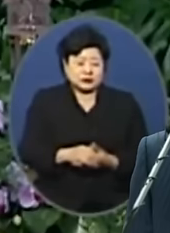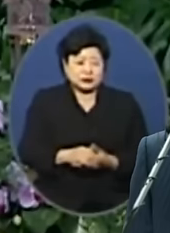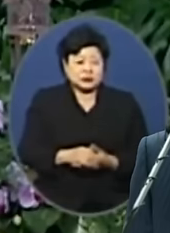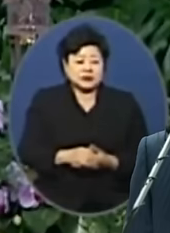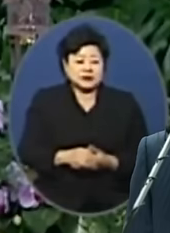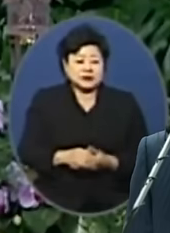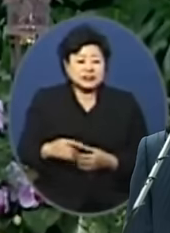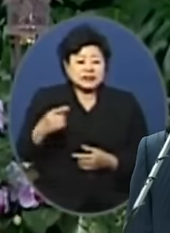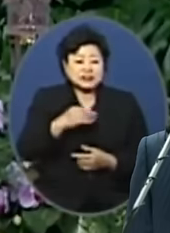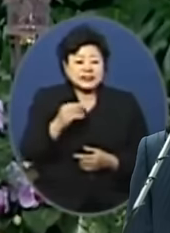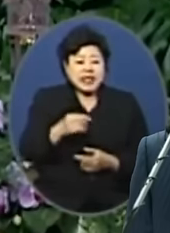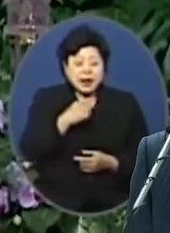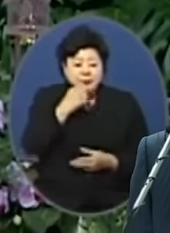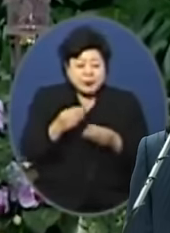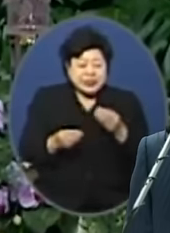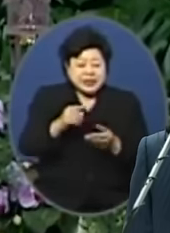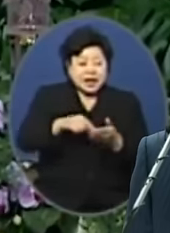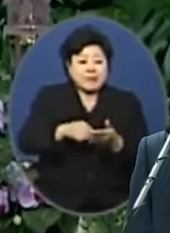천냥빚을 갚는다.